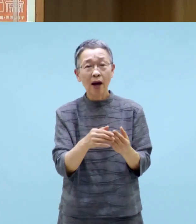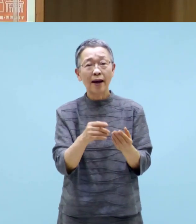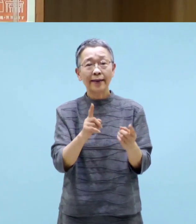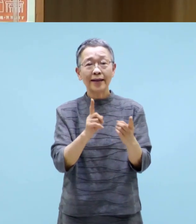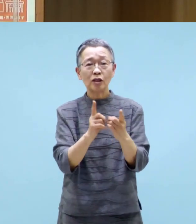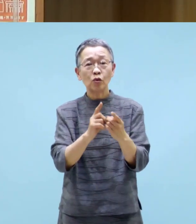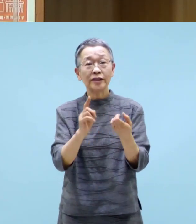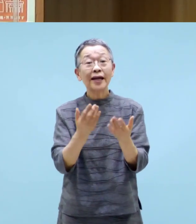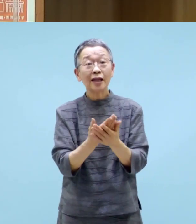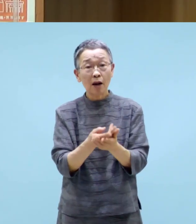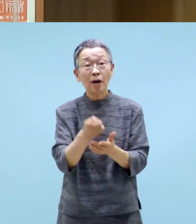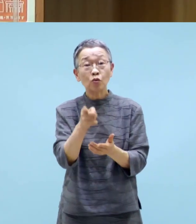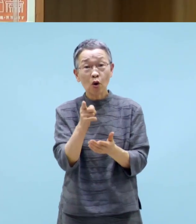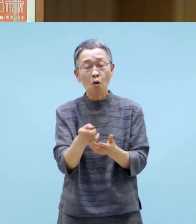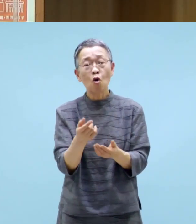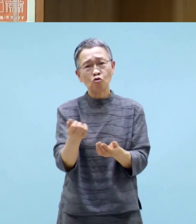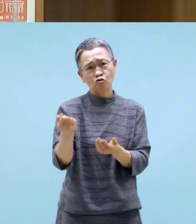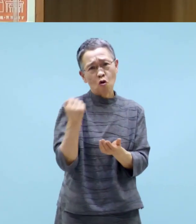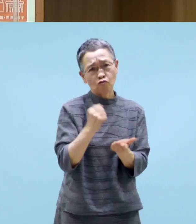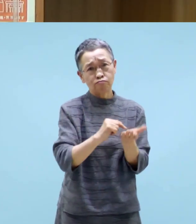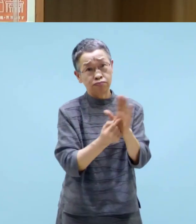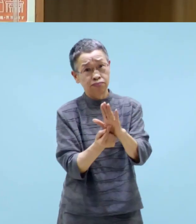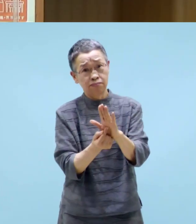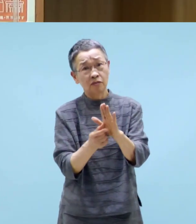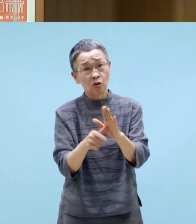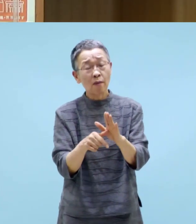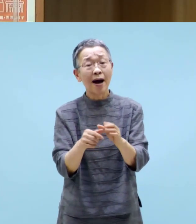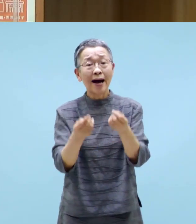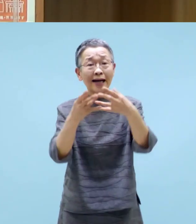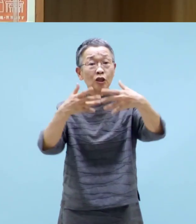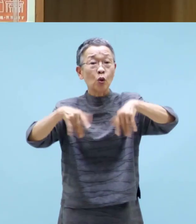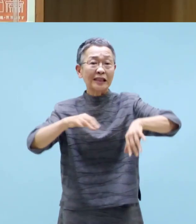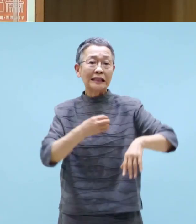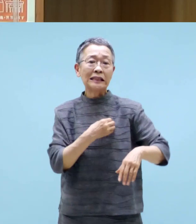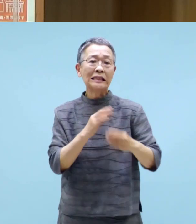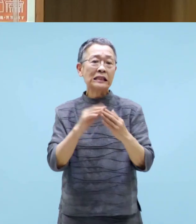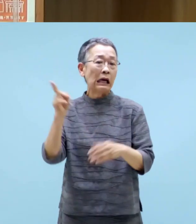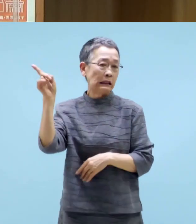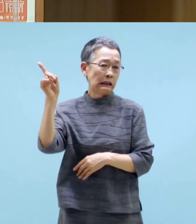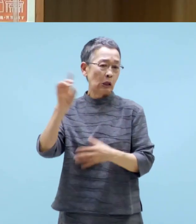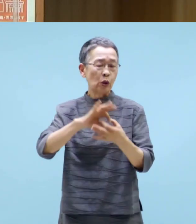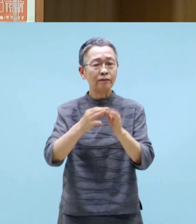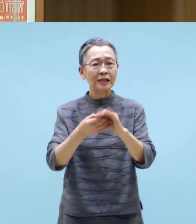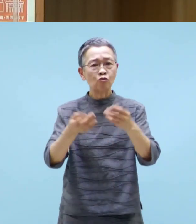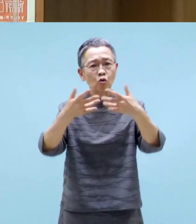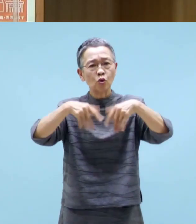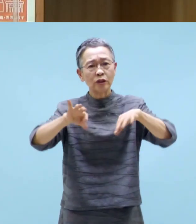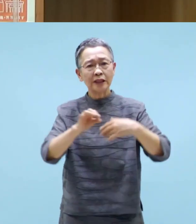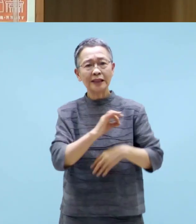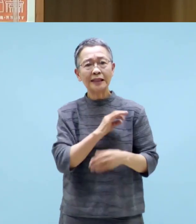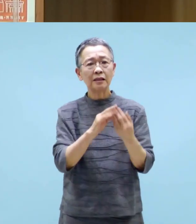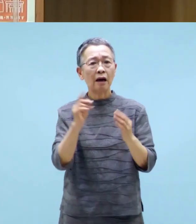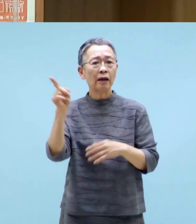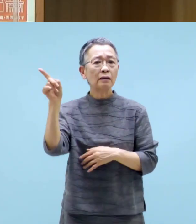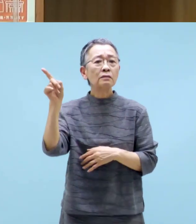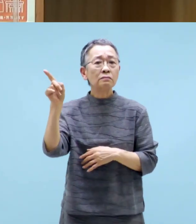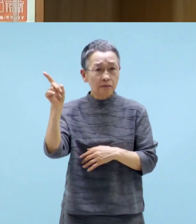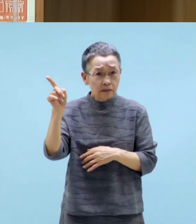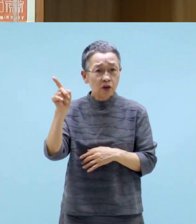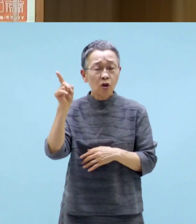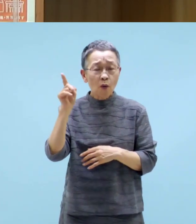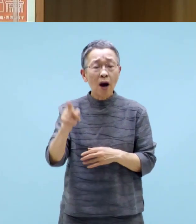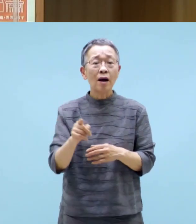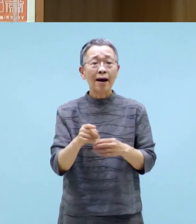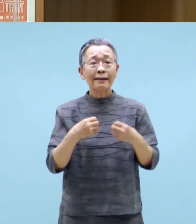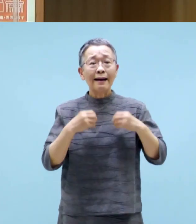容する、まあ、その結局あれは組織委員会と話しなきゃいけないんですよ。なので感染状況というのは都道府県知事や市